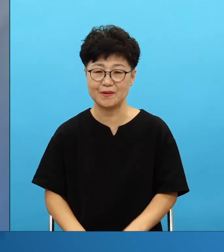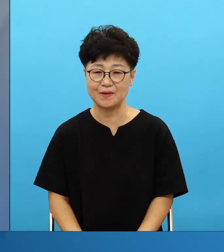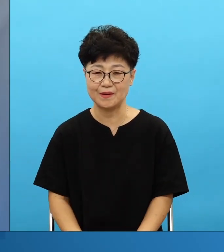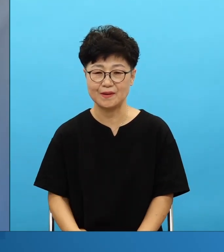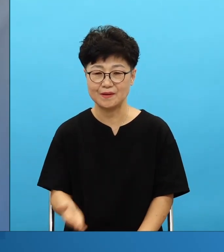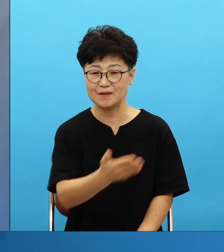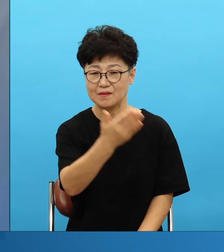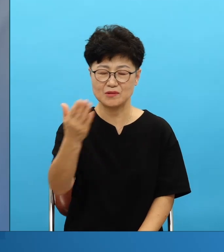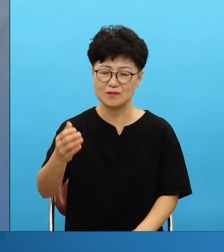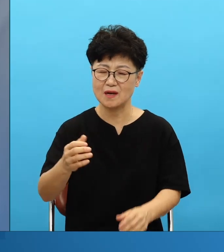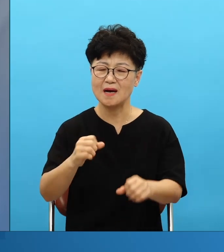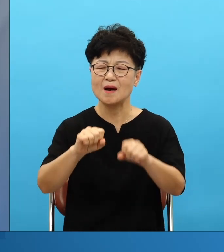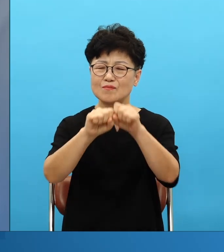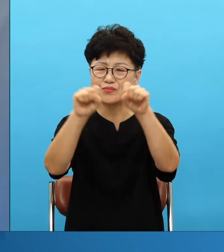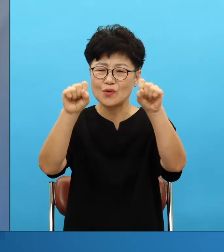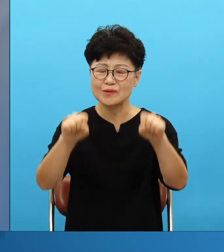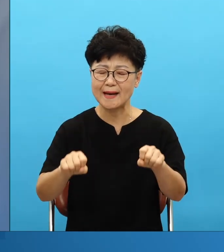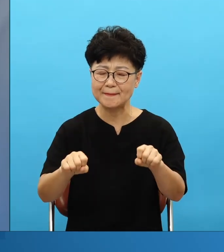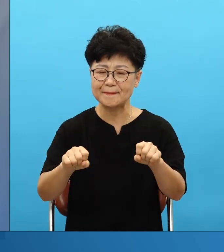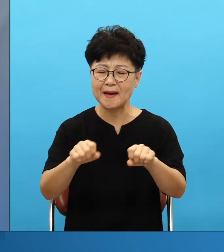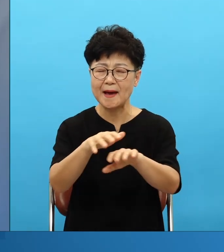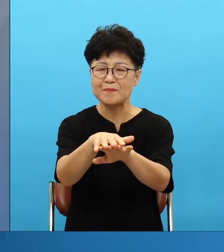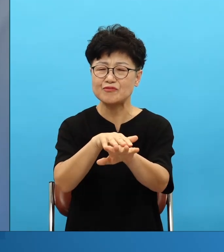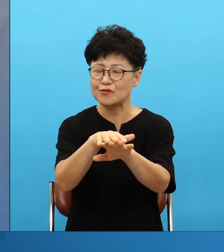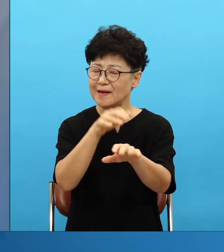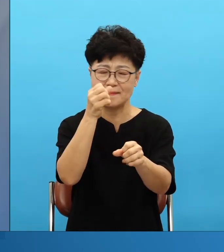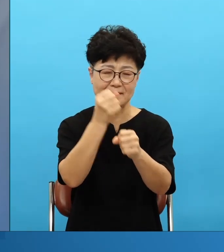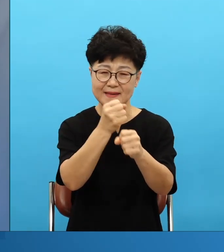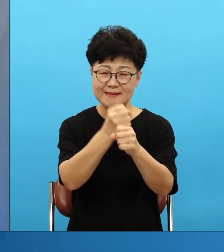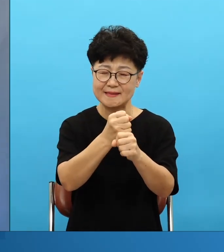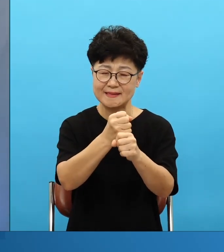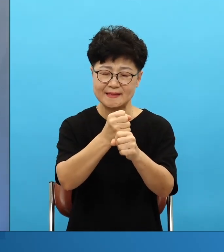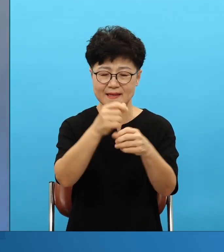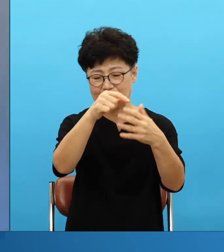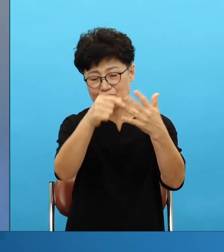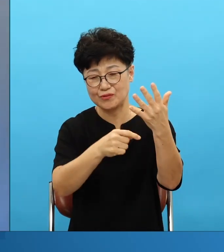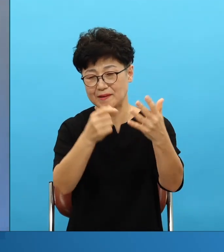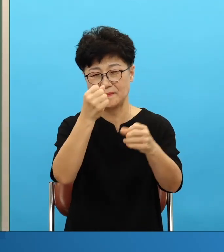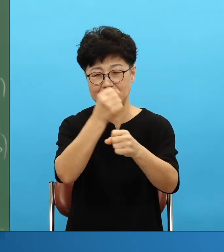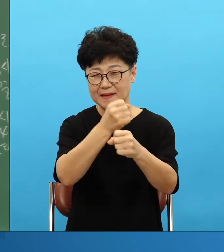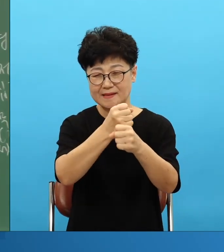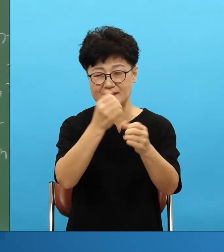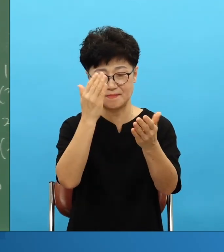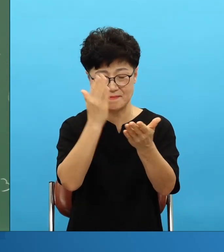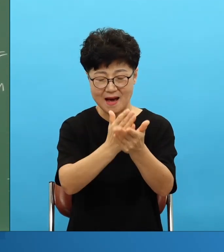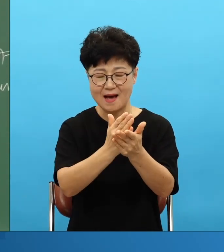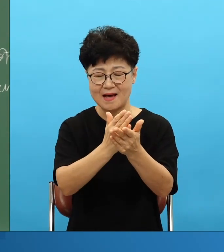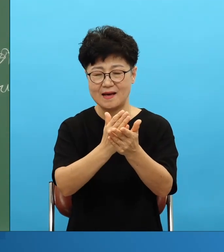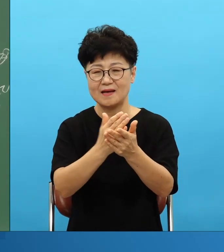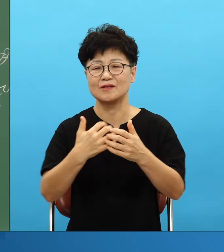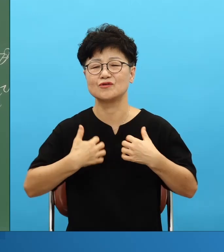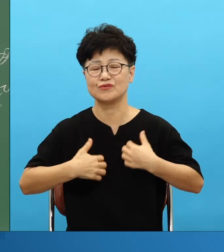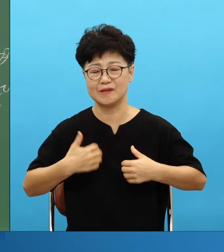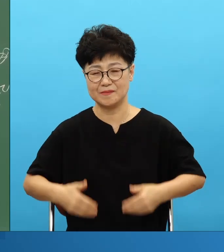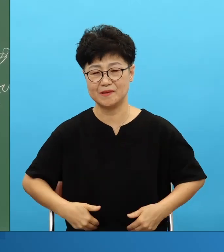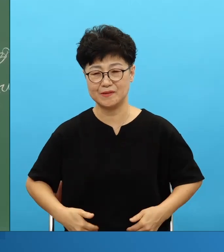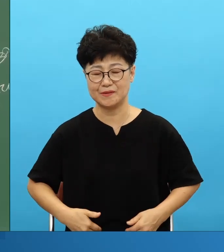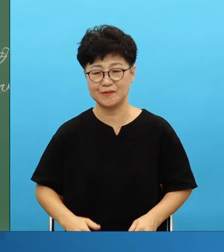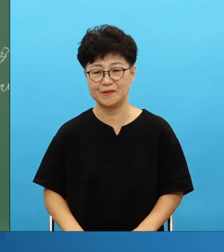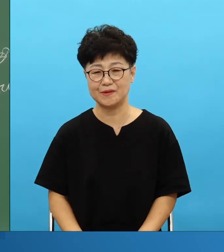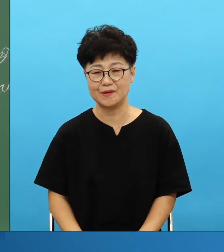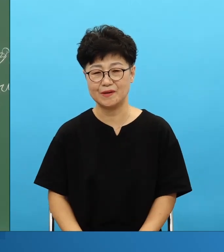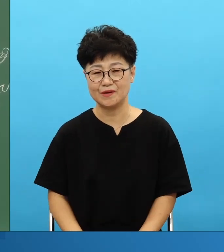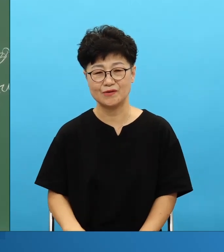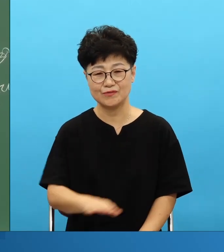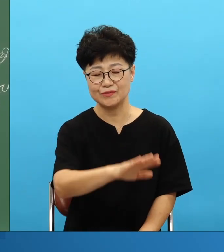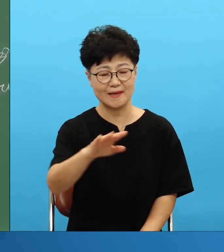Don't run that as a program. Actually enjoy it. 그러면 우리는 중요한 일이 생기잖아요. Then important things will happen to us. 또 좋은 일도 생기잖아요.